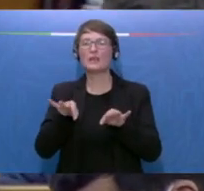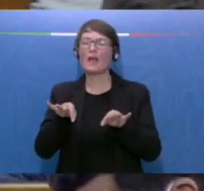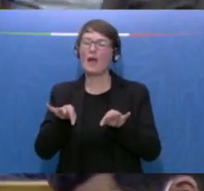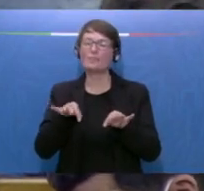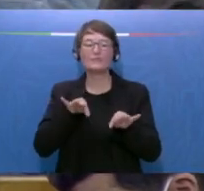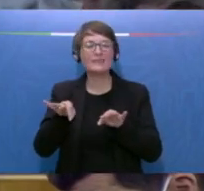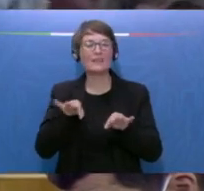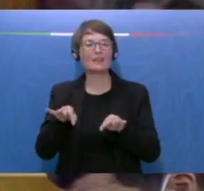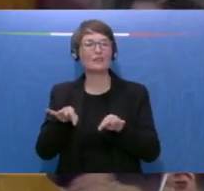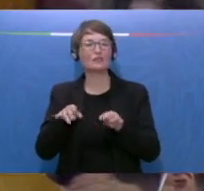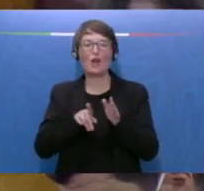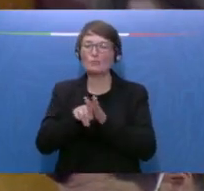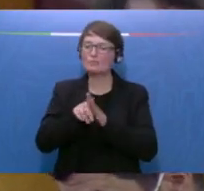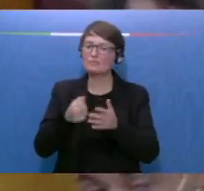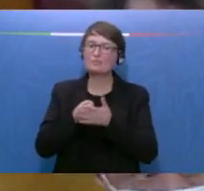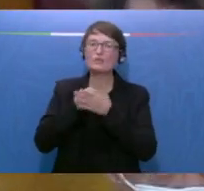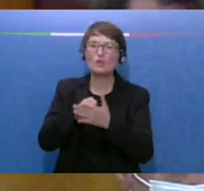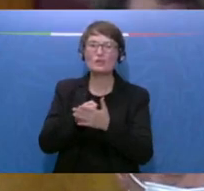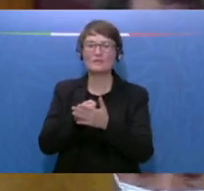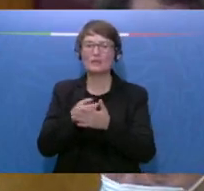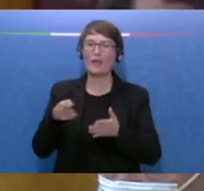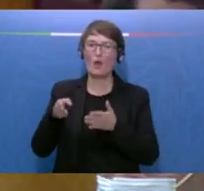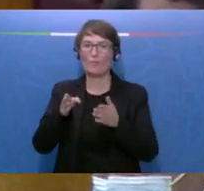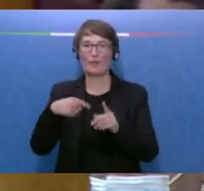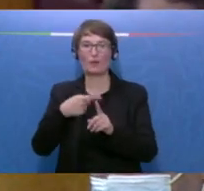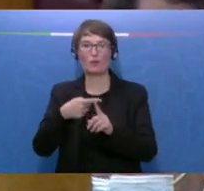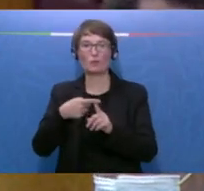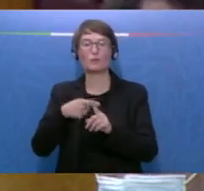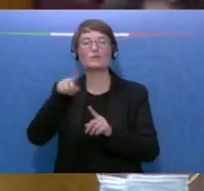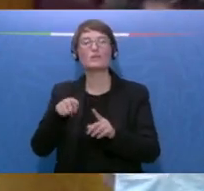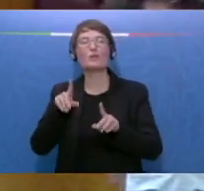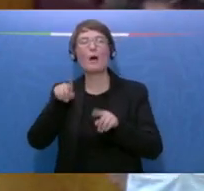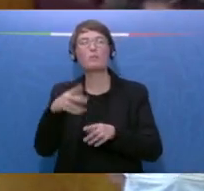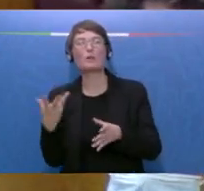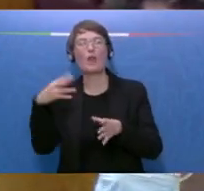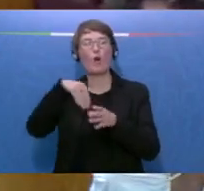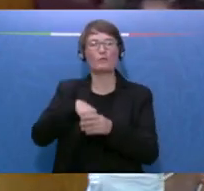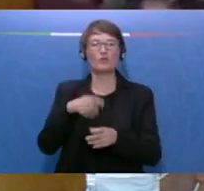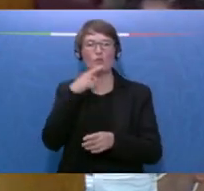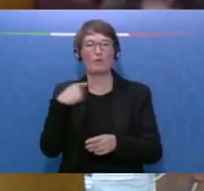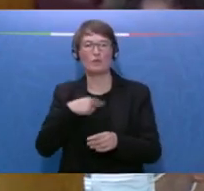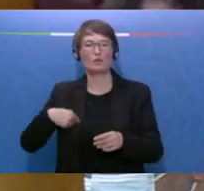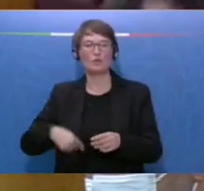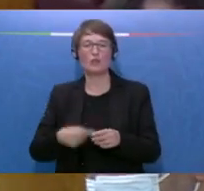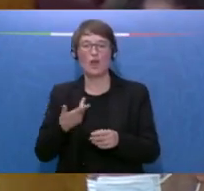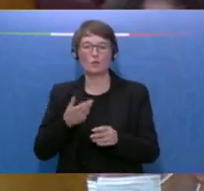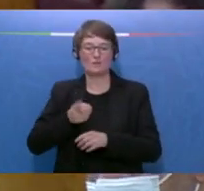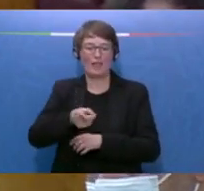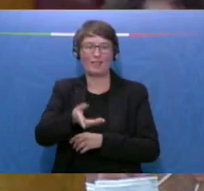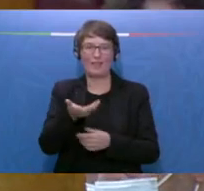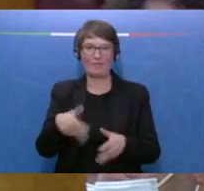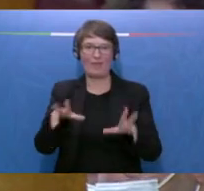che si è avviato anche oggi con cina e russia in vista del prossimo appuntamento di fine ottobre al g20 quindi quando ci saranno da affrontare